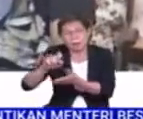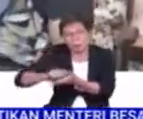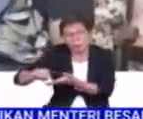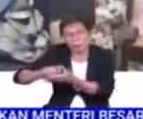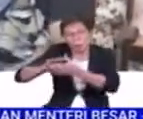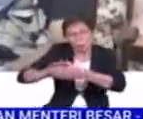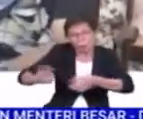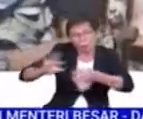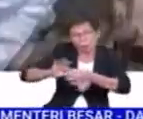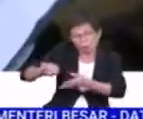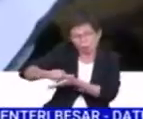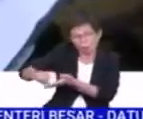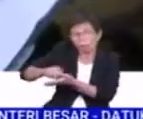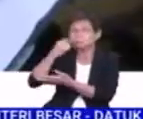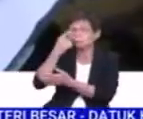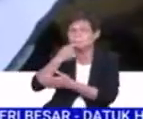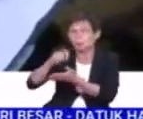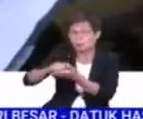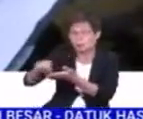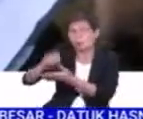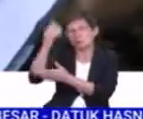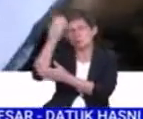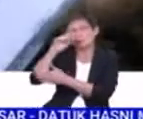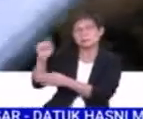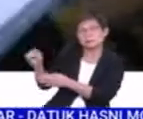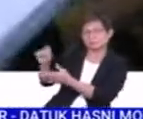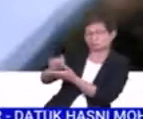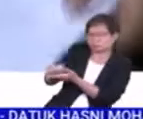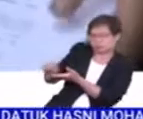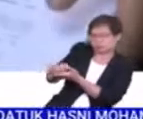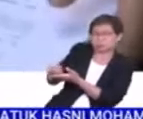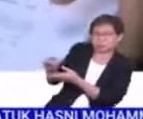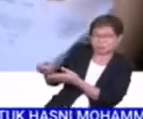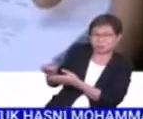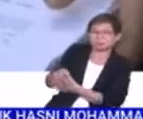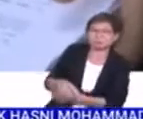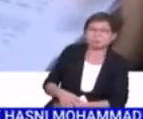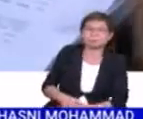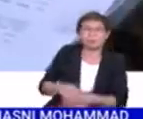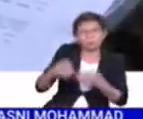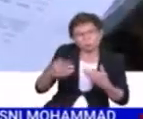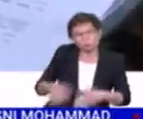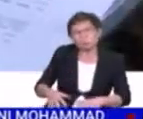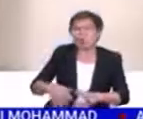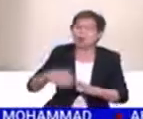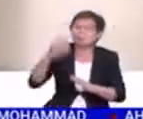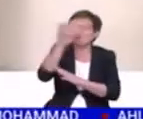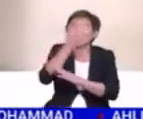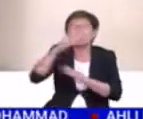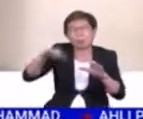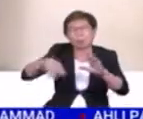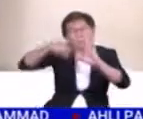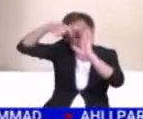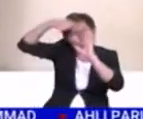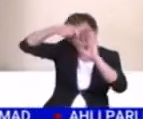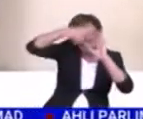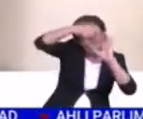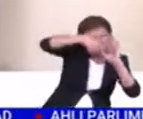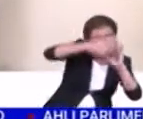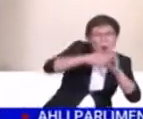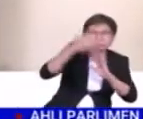skrip ditulis oleh seorang ngeprint skeptis menjadi tapi pernah lagi bakteri suaminya mode